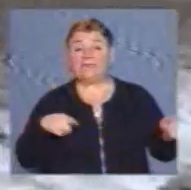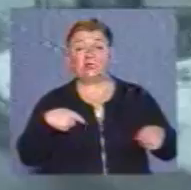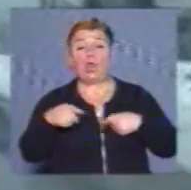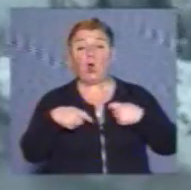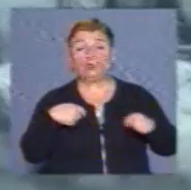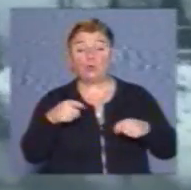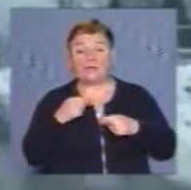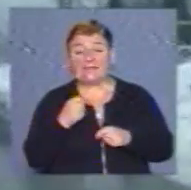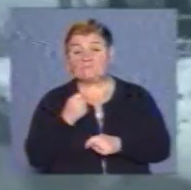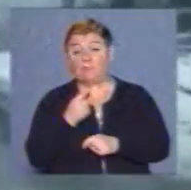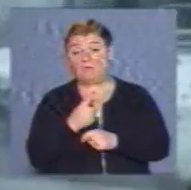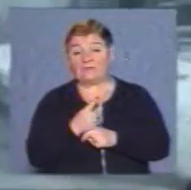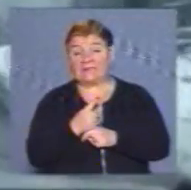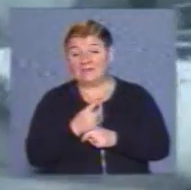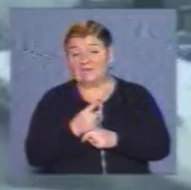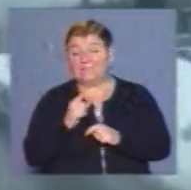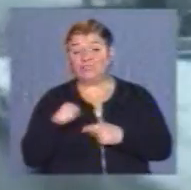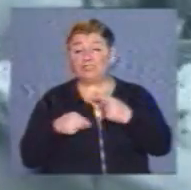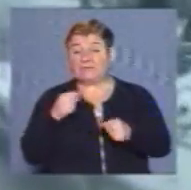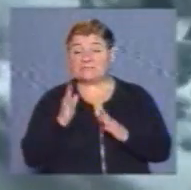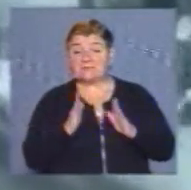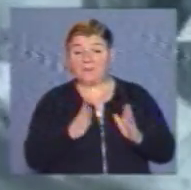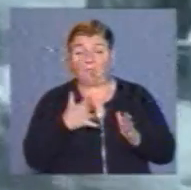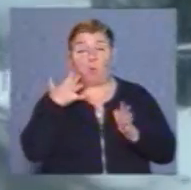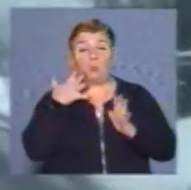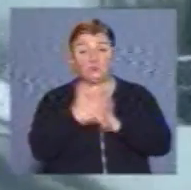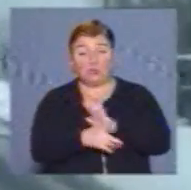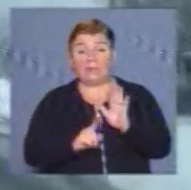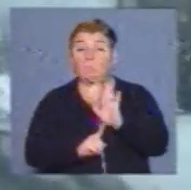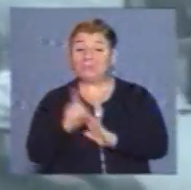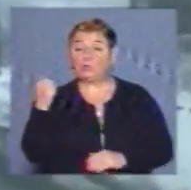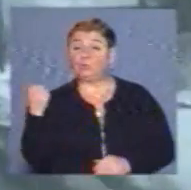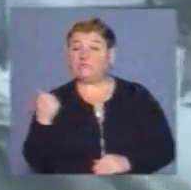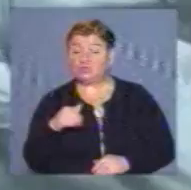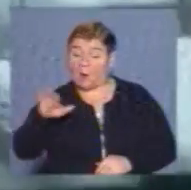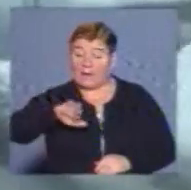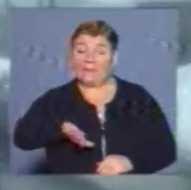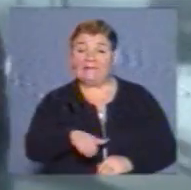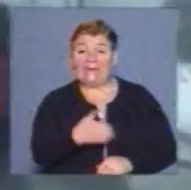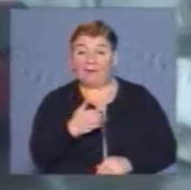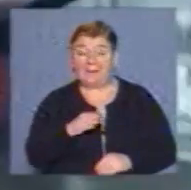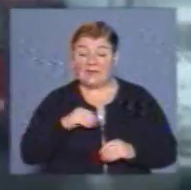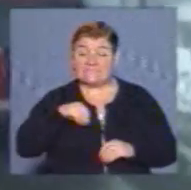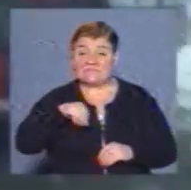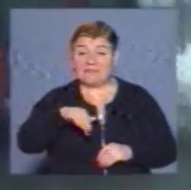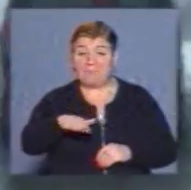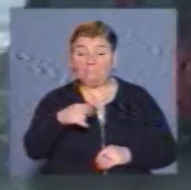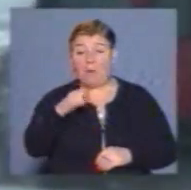установі замовили через систему «Прозоро». За словами Данила, на початку тижня яму на дорозі засипав